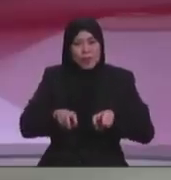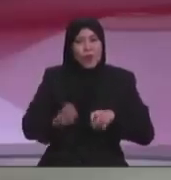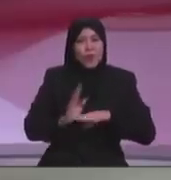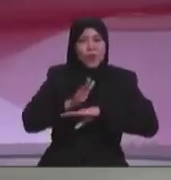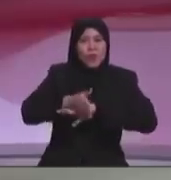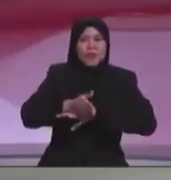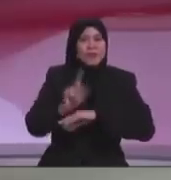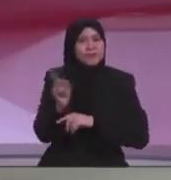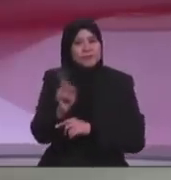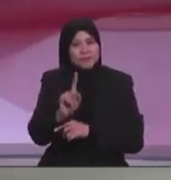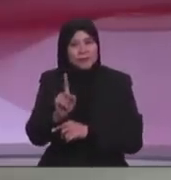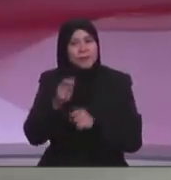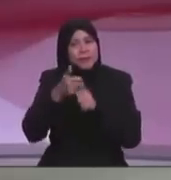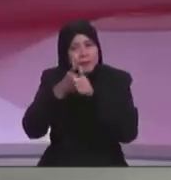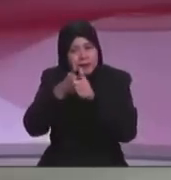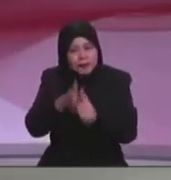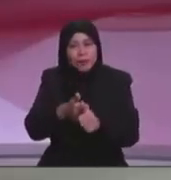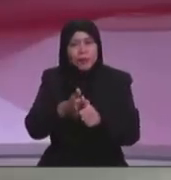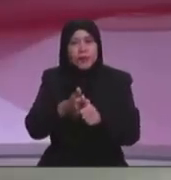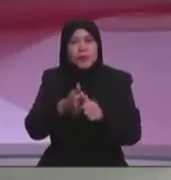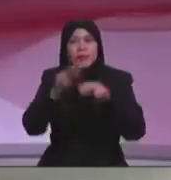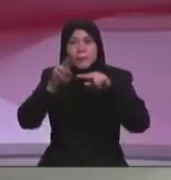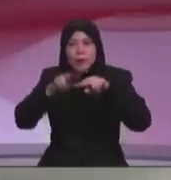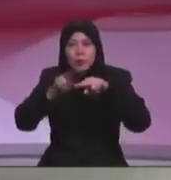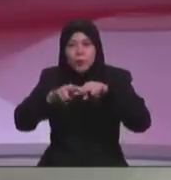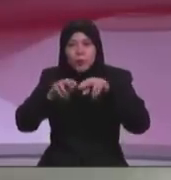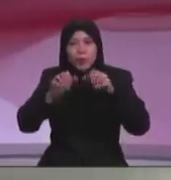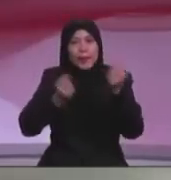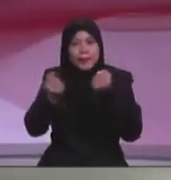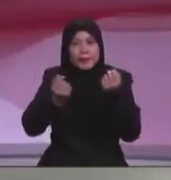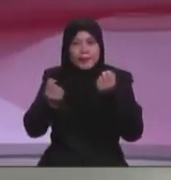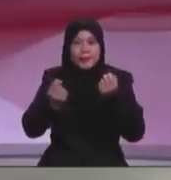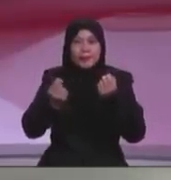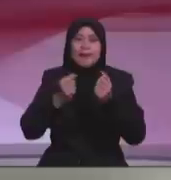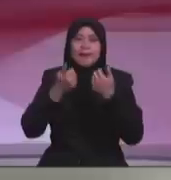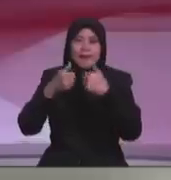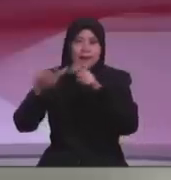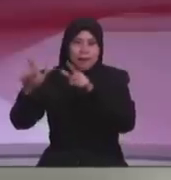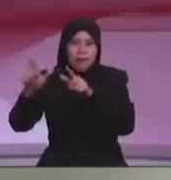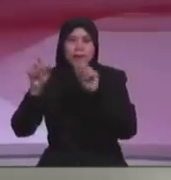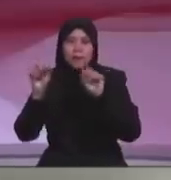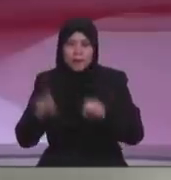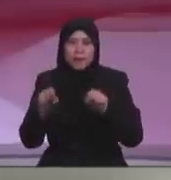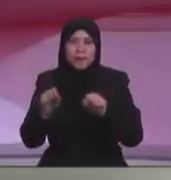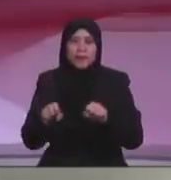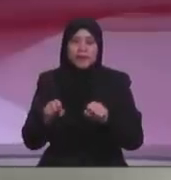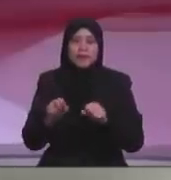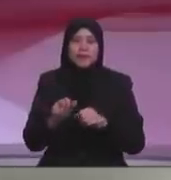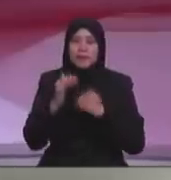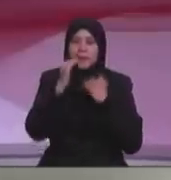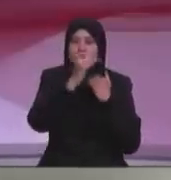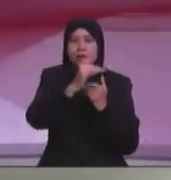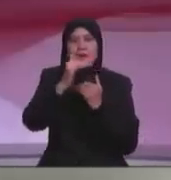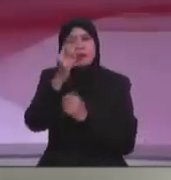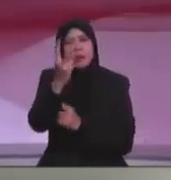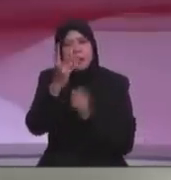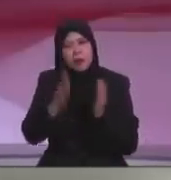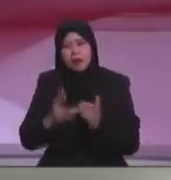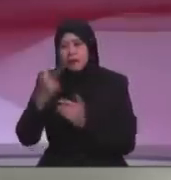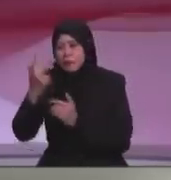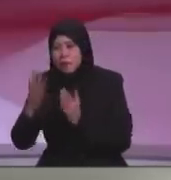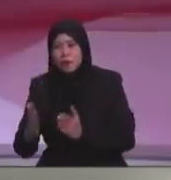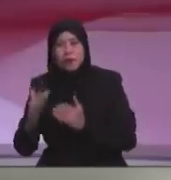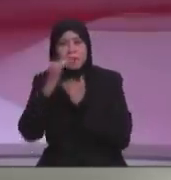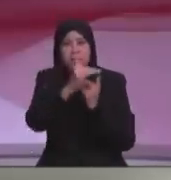Jadi semuanya berdasarkan kapasiti tempat duduk yang dibenarkan di dalam kenderaan. Jadi tidak lagi timbul 2, 3